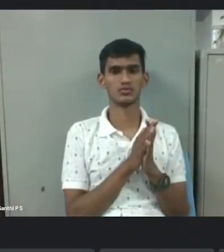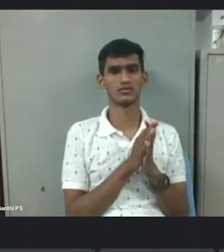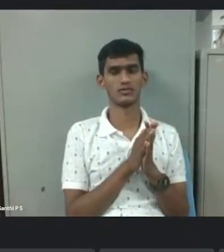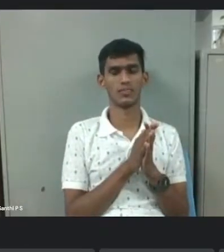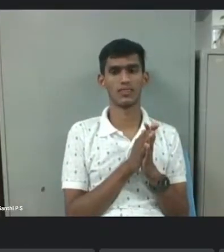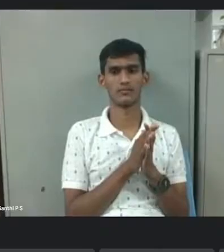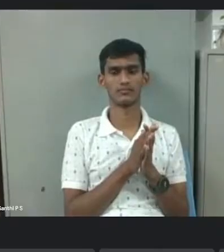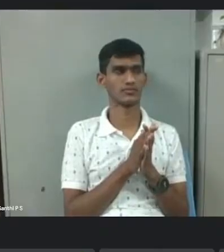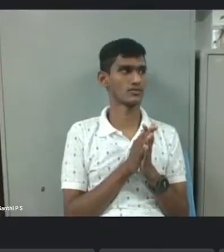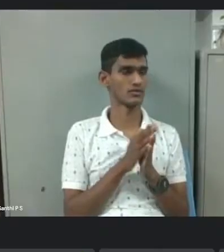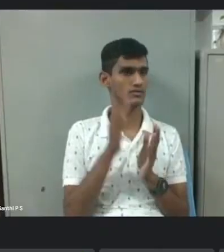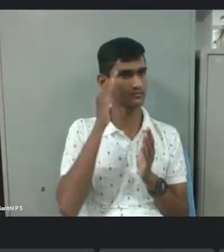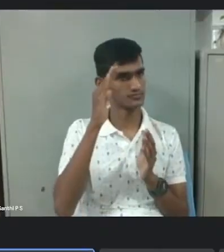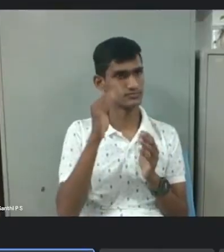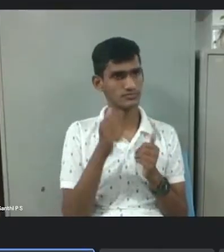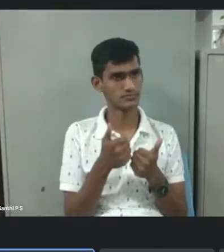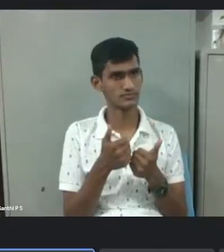ഹലോ,